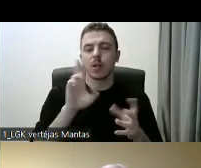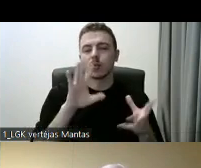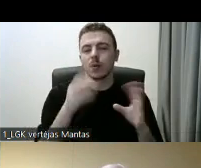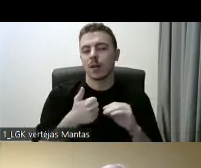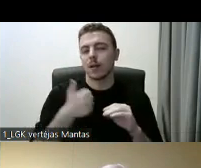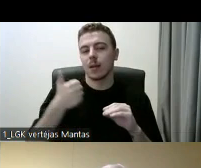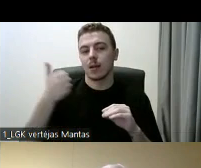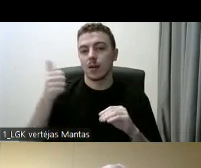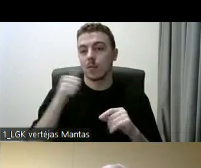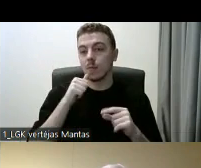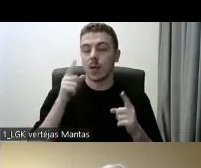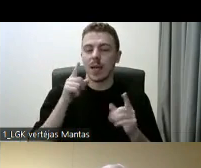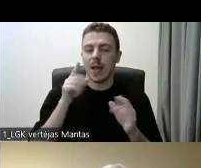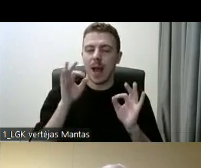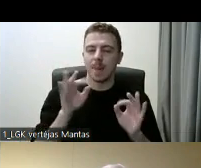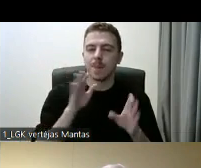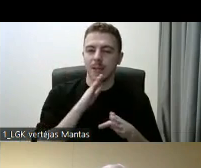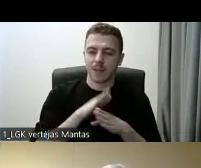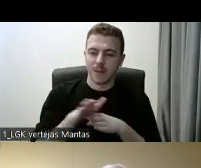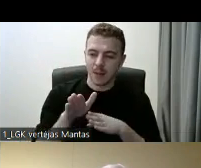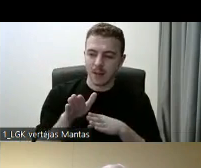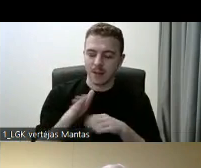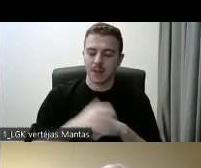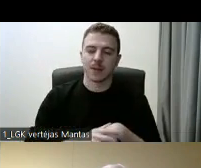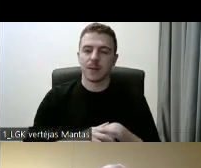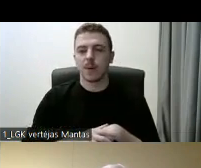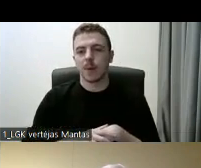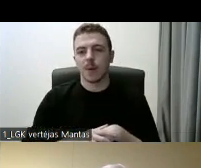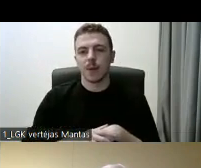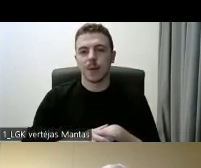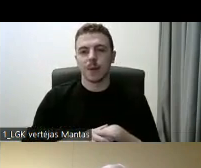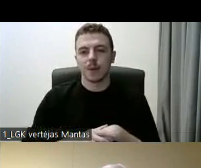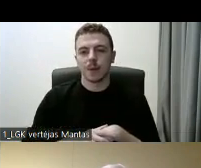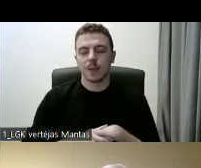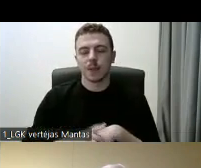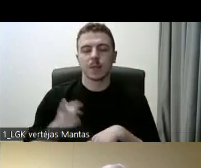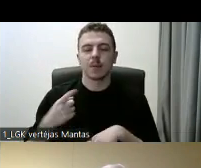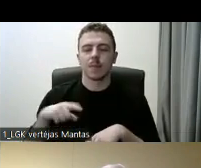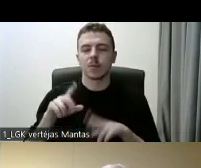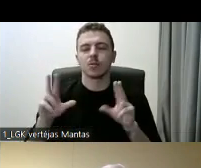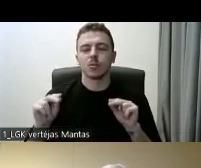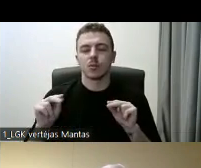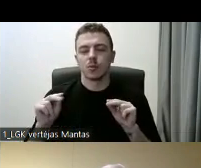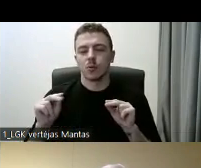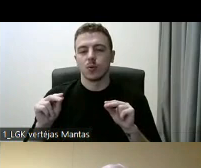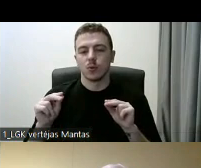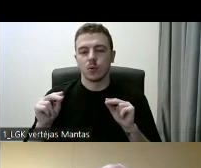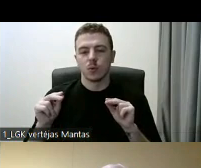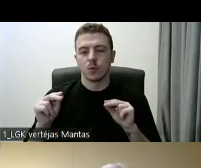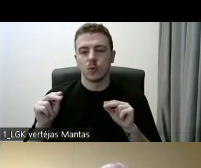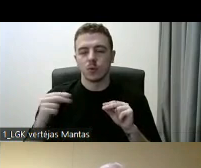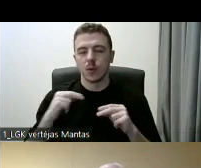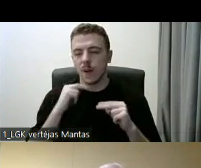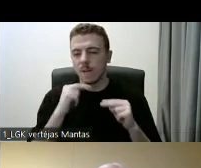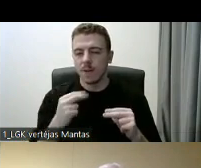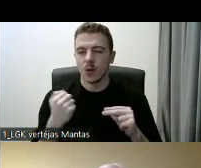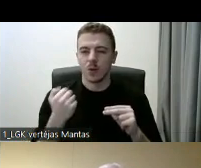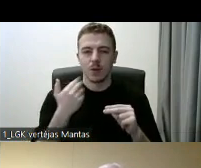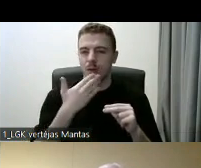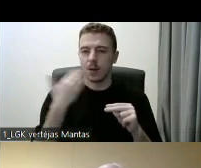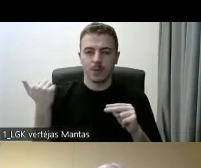yra tinkama įgyvendinama. Ir mes iš tikrųjų nekreipiame didelio dėmesio arba nebūtinai